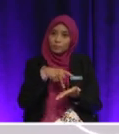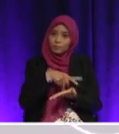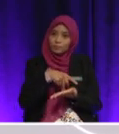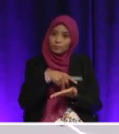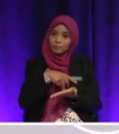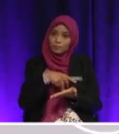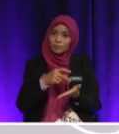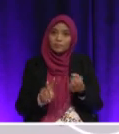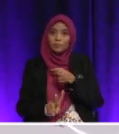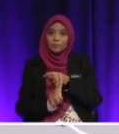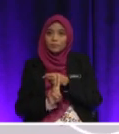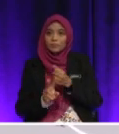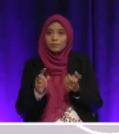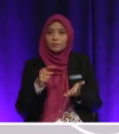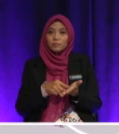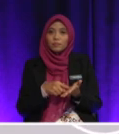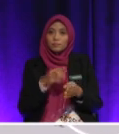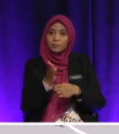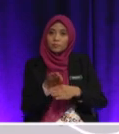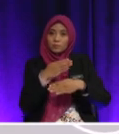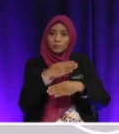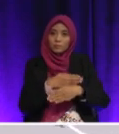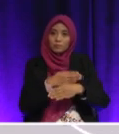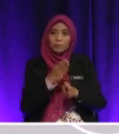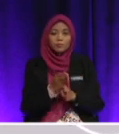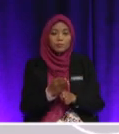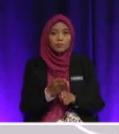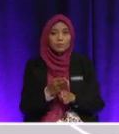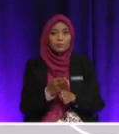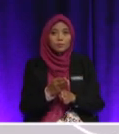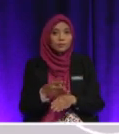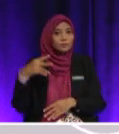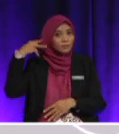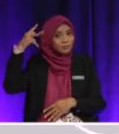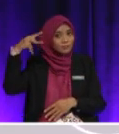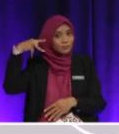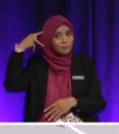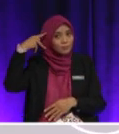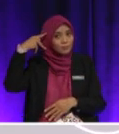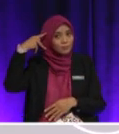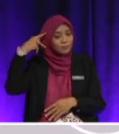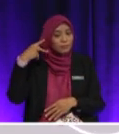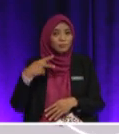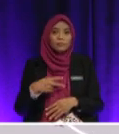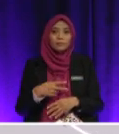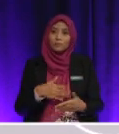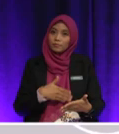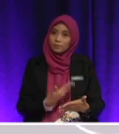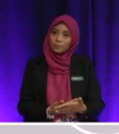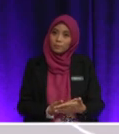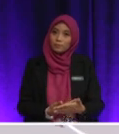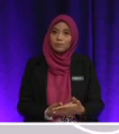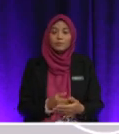membentuk kerjasama kaum dari aspek politik dan telah melahirkan Manifesto pelembagaan rakyat